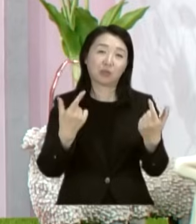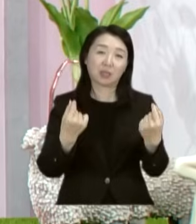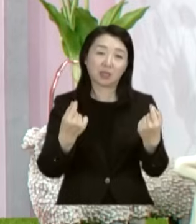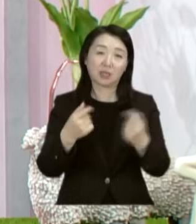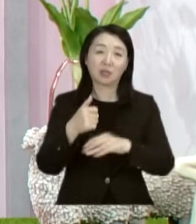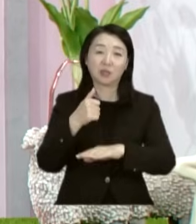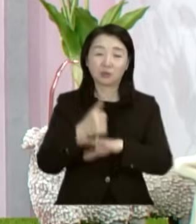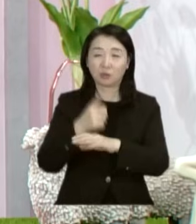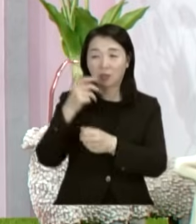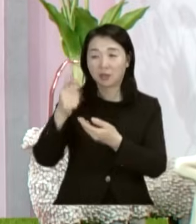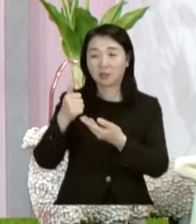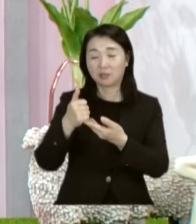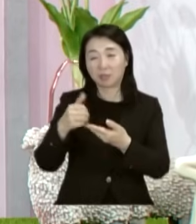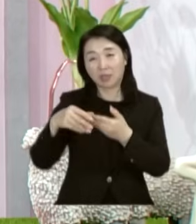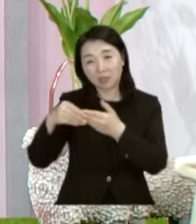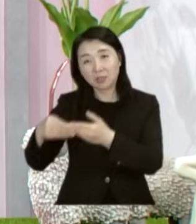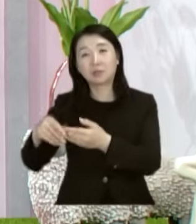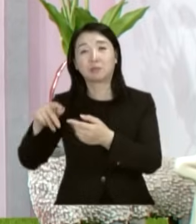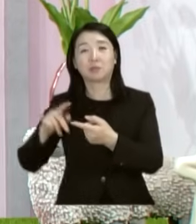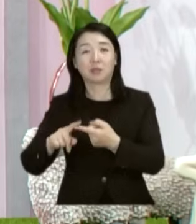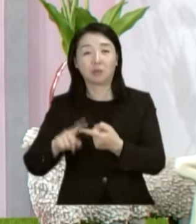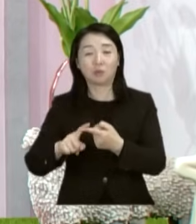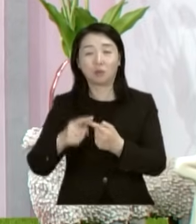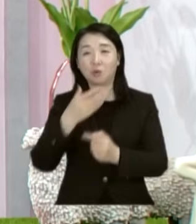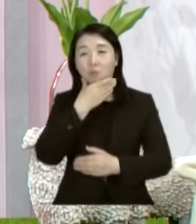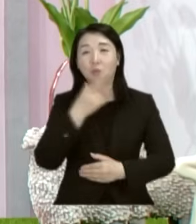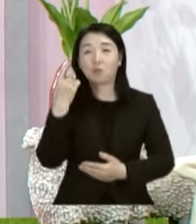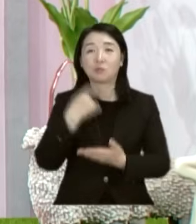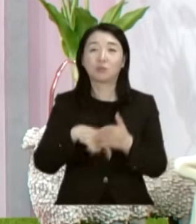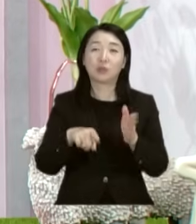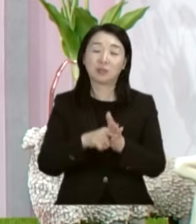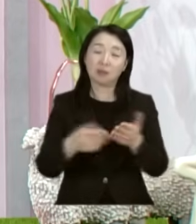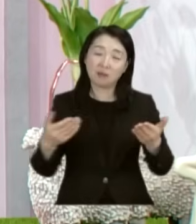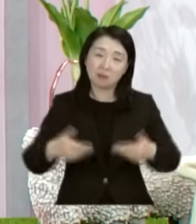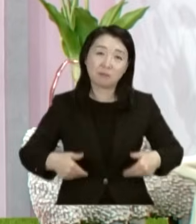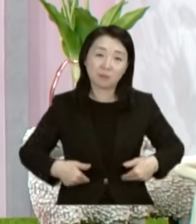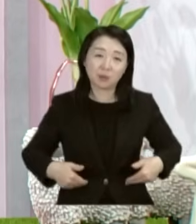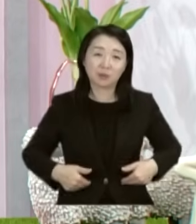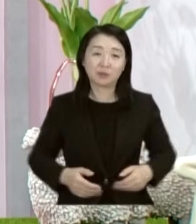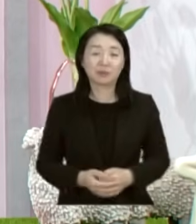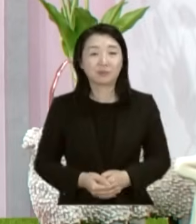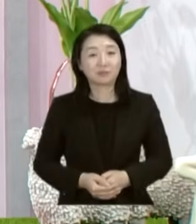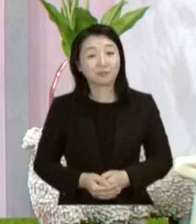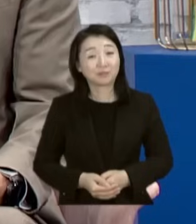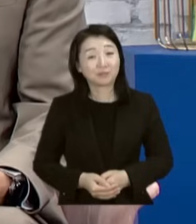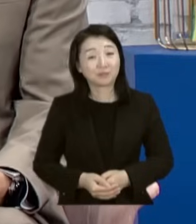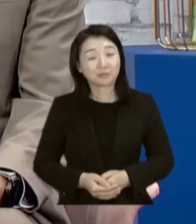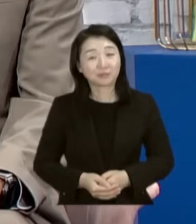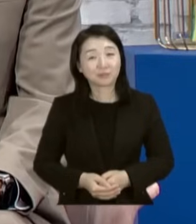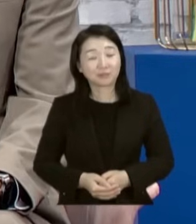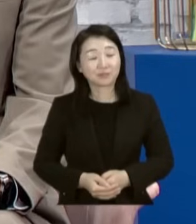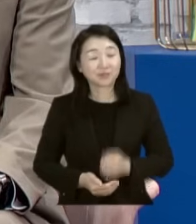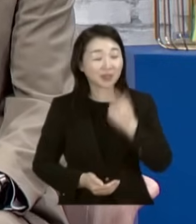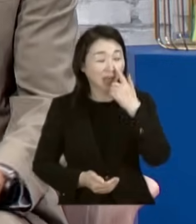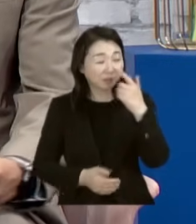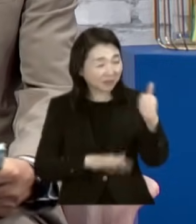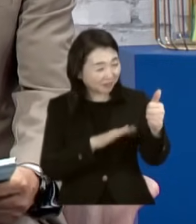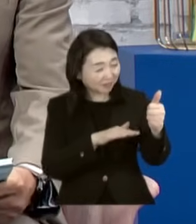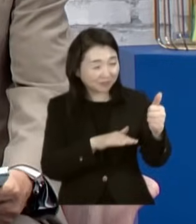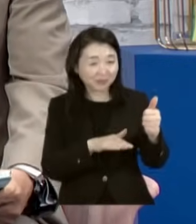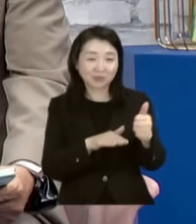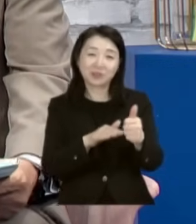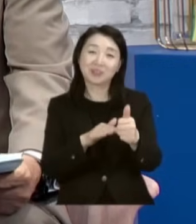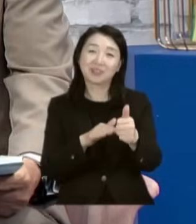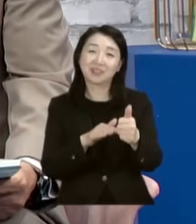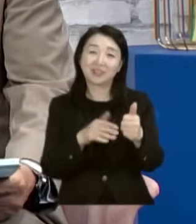나도 하나님의 그 이끄심대로 또 복음을 위 해서 일해야겠다는 생 아버님 예 우리 구원철 선수가 오늘이